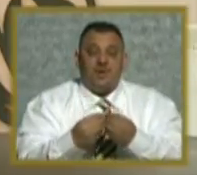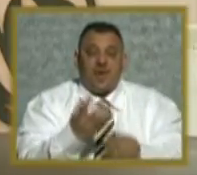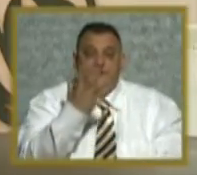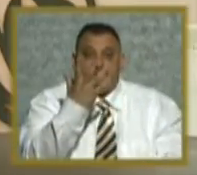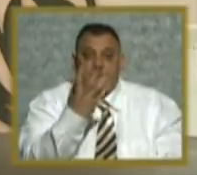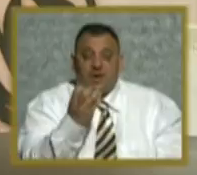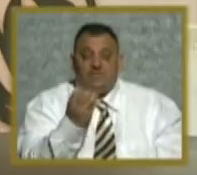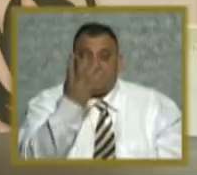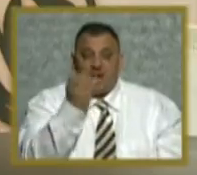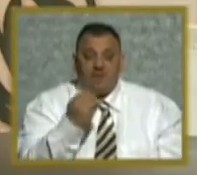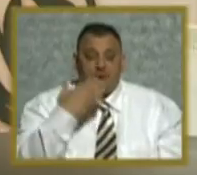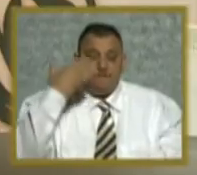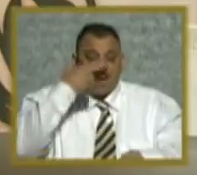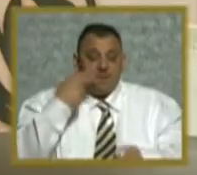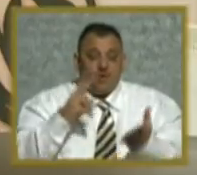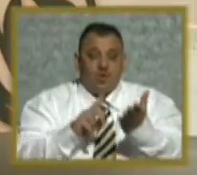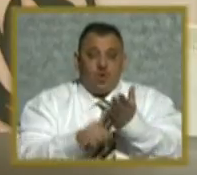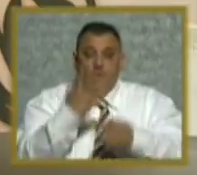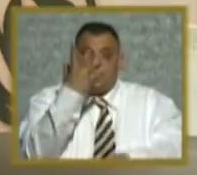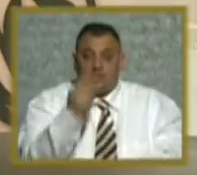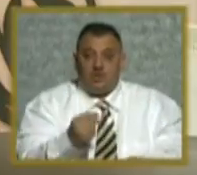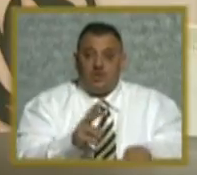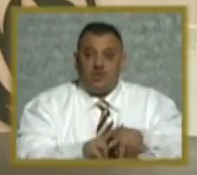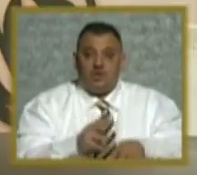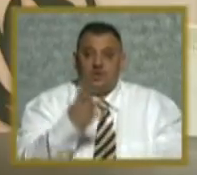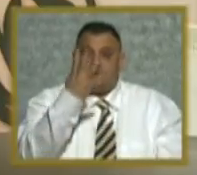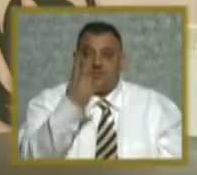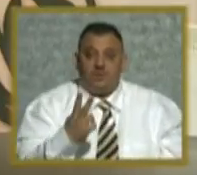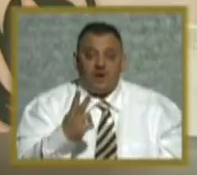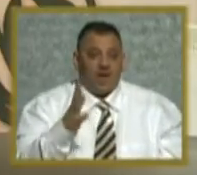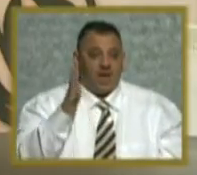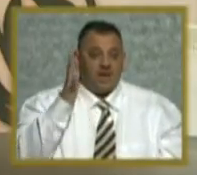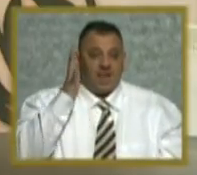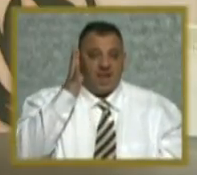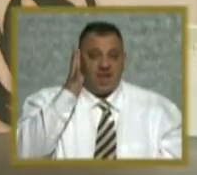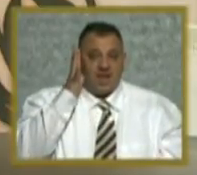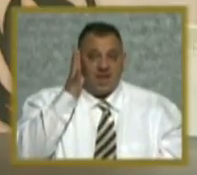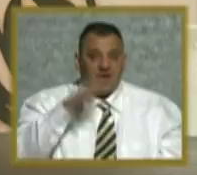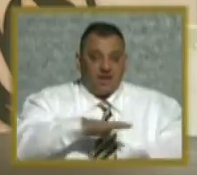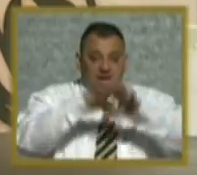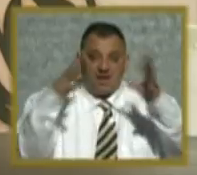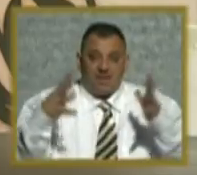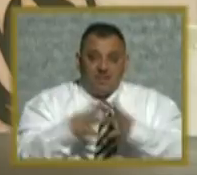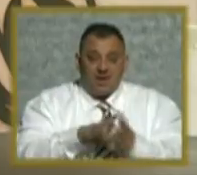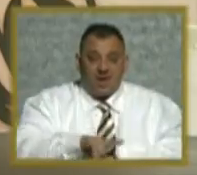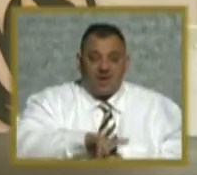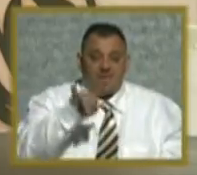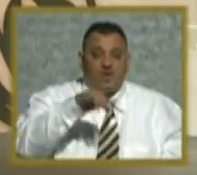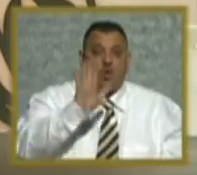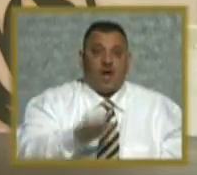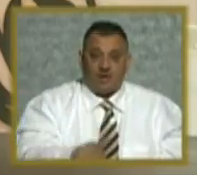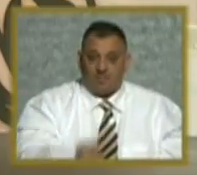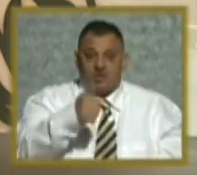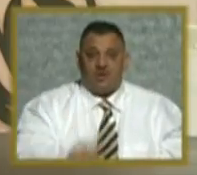والعشاء جمع من دون قصر، بالمناسبة القصر لا يكون إلا في السفر، لكن الجمع يكون في السفر وفي الحضر